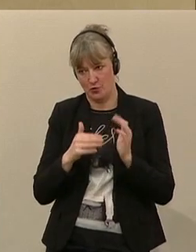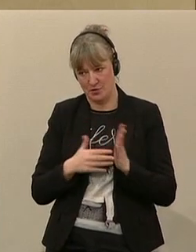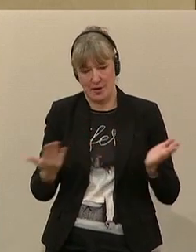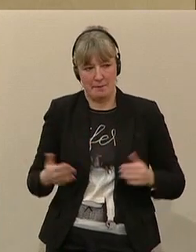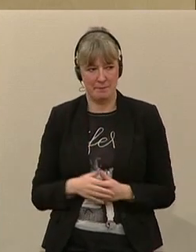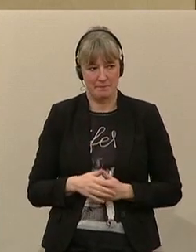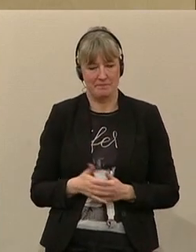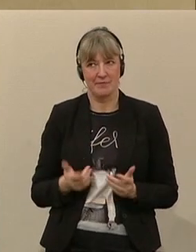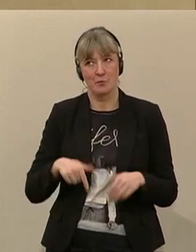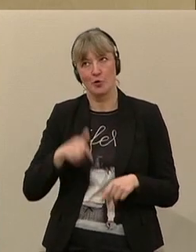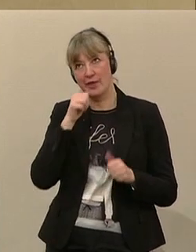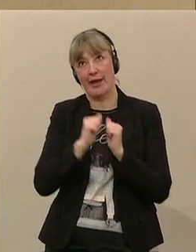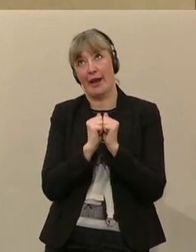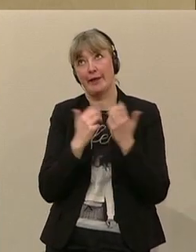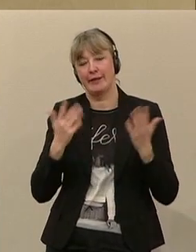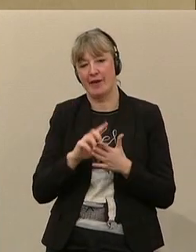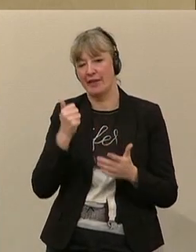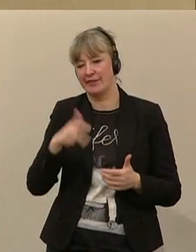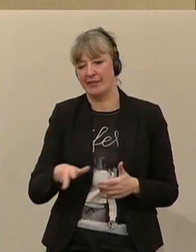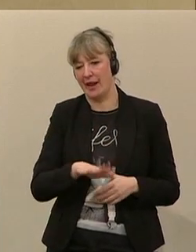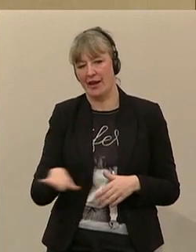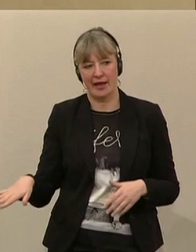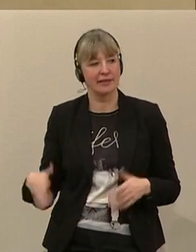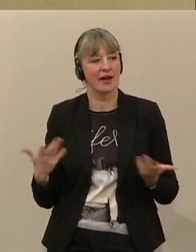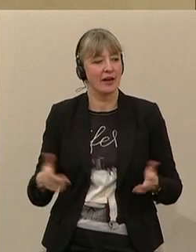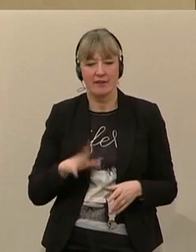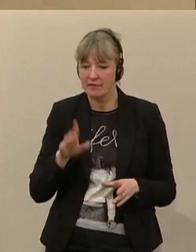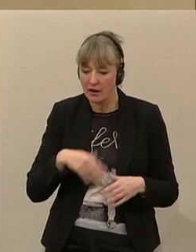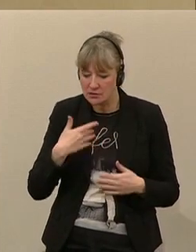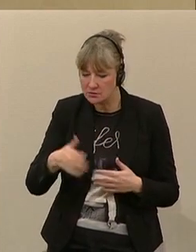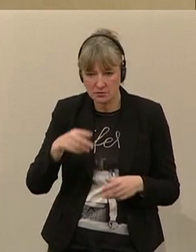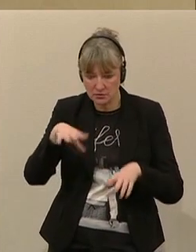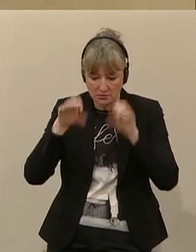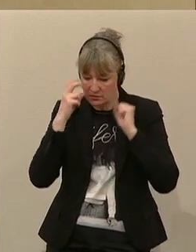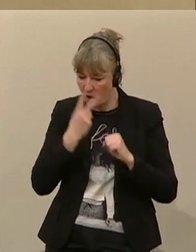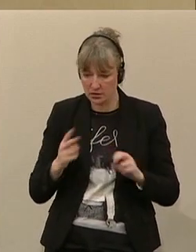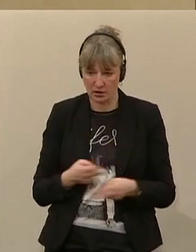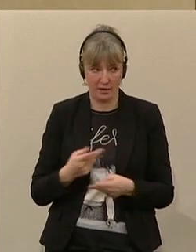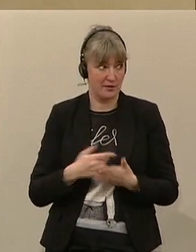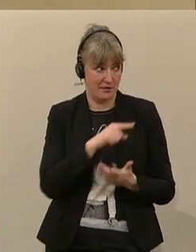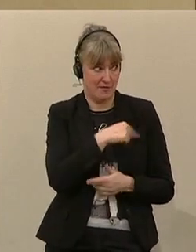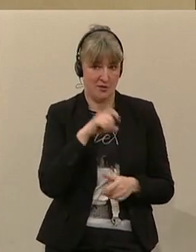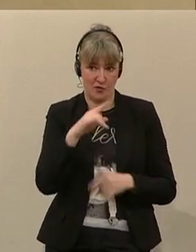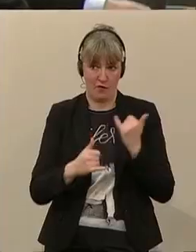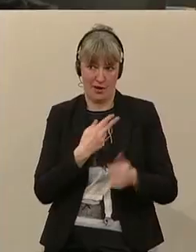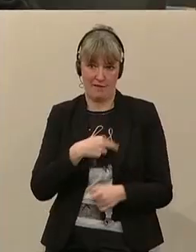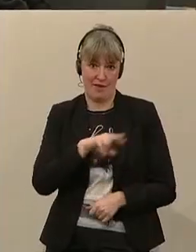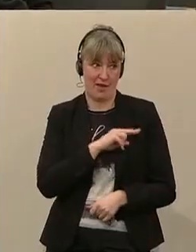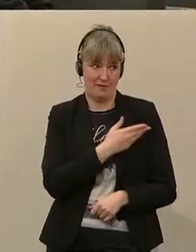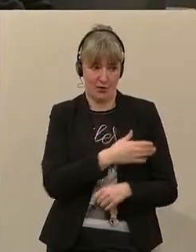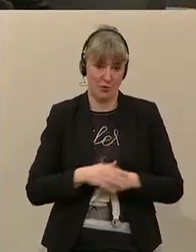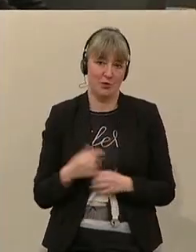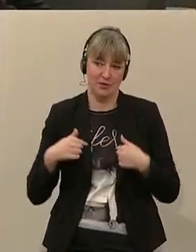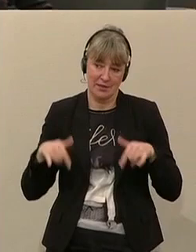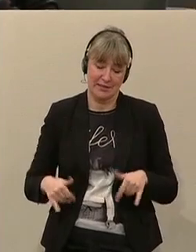ist auch keine große Rechenaufgabe, dass wir fast ein Drittel an Kindern haben, die nach 9 Jahren nicht sinnerfassend lesen können. Und wie gesagt, Sie waren die letzten 12 Jahre verantwortlich und wir